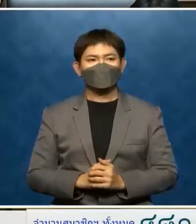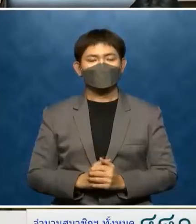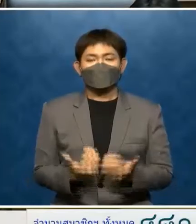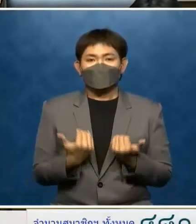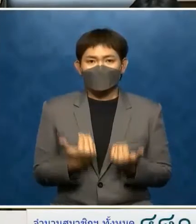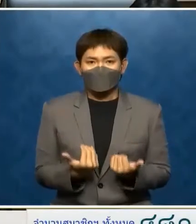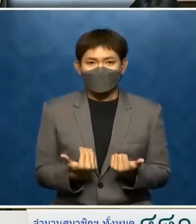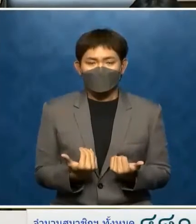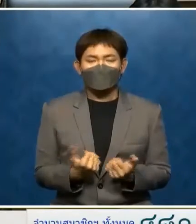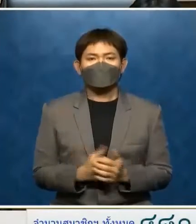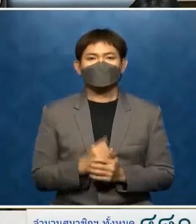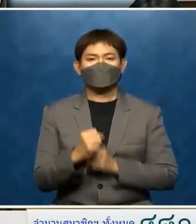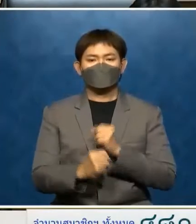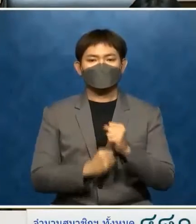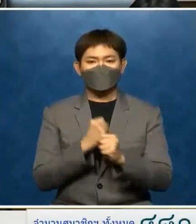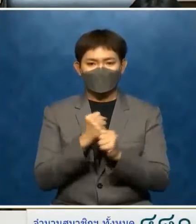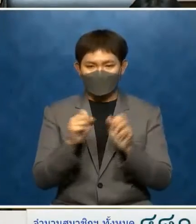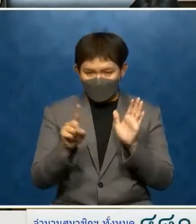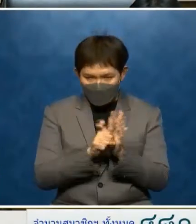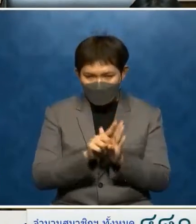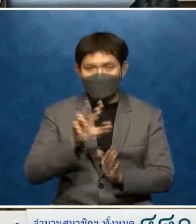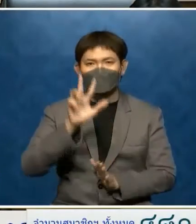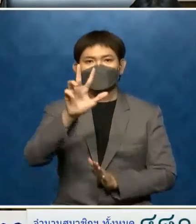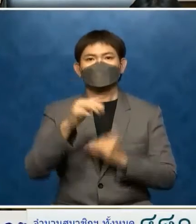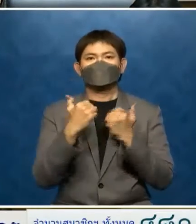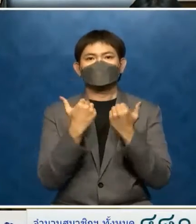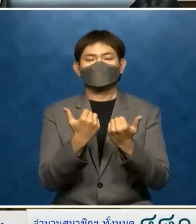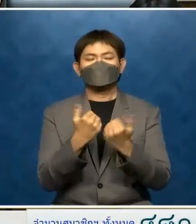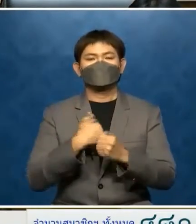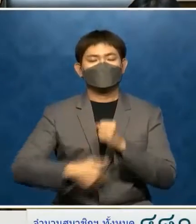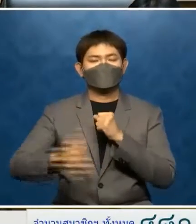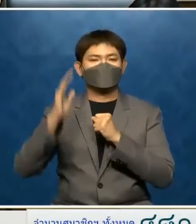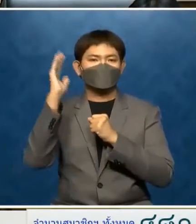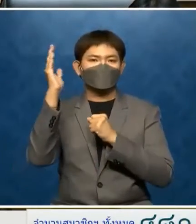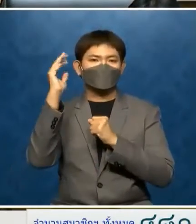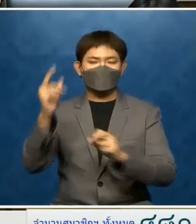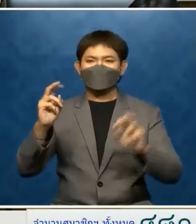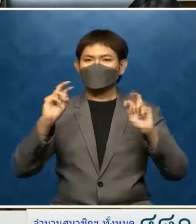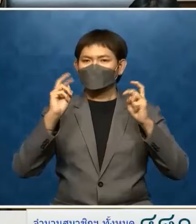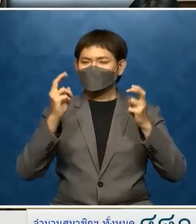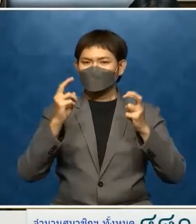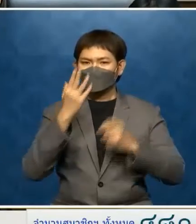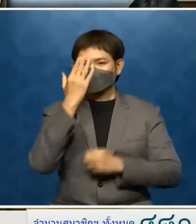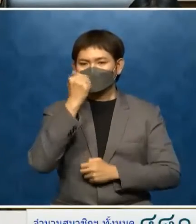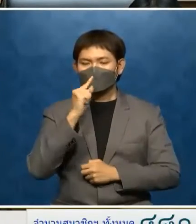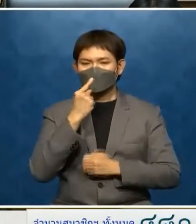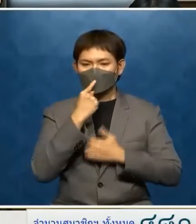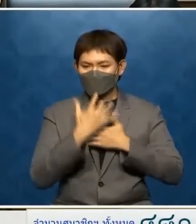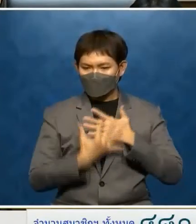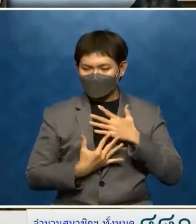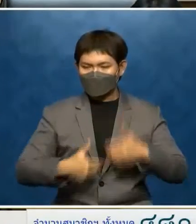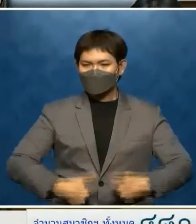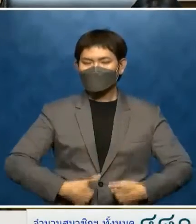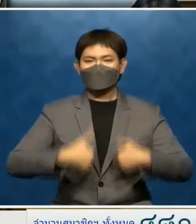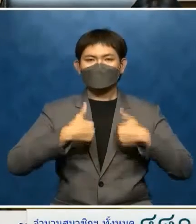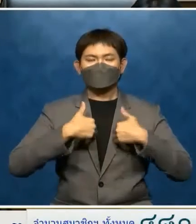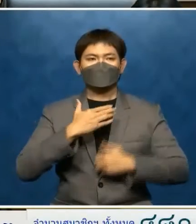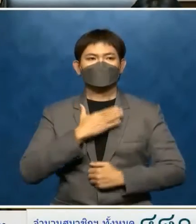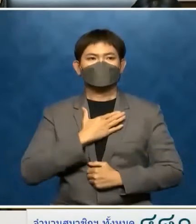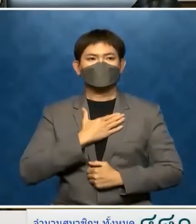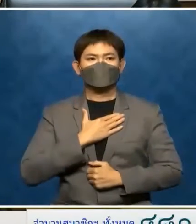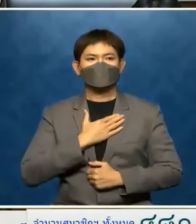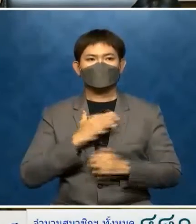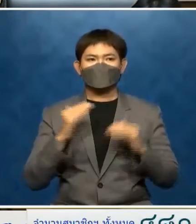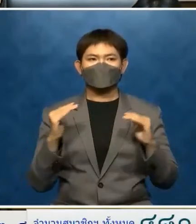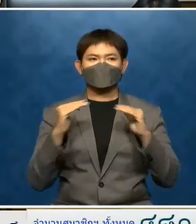ครั้งนี้เป็ปีที่ 3 ค่ะดฉันอัพิปรายเรื่องนี้ด้วยใ่เลือดของชีวตดิฉันเพระความย